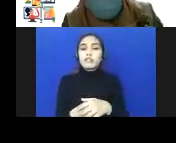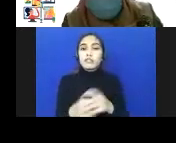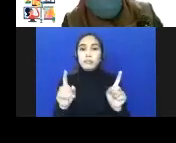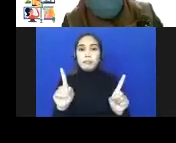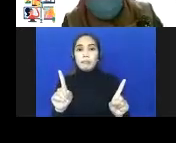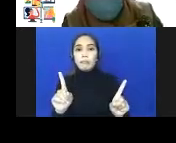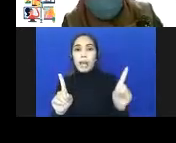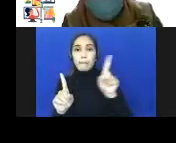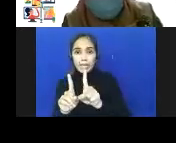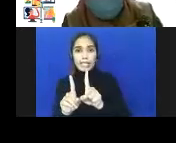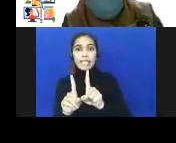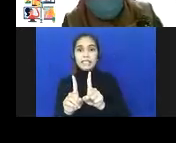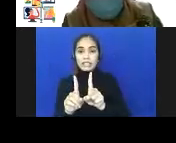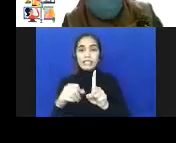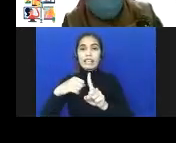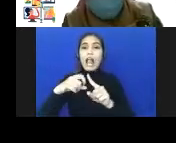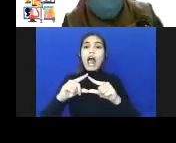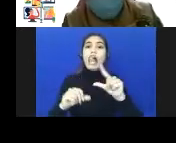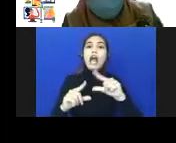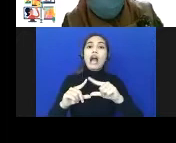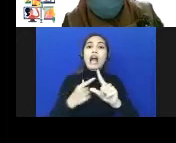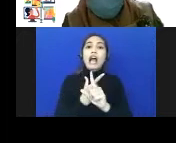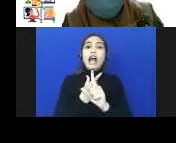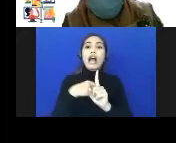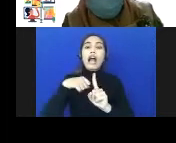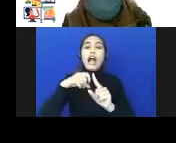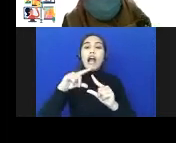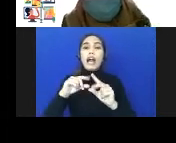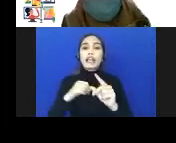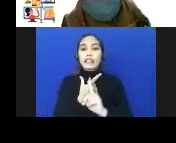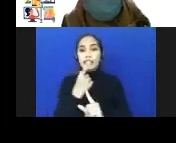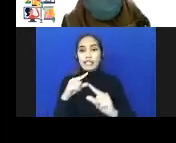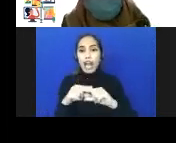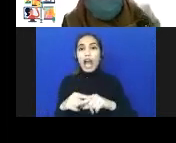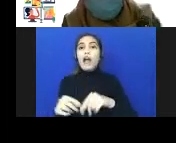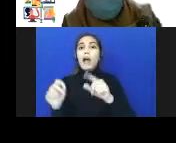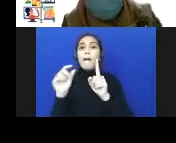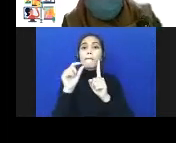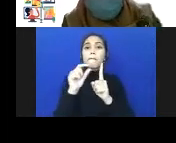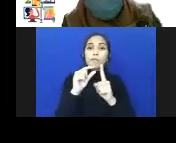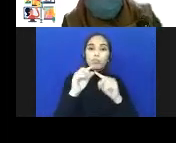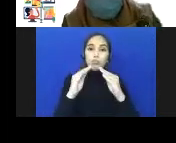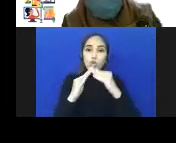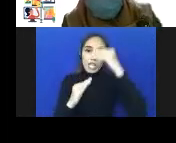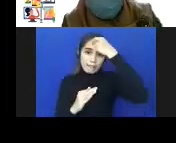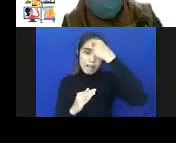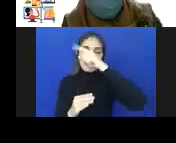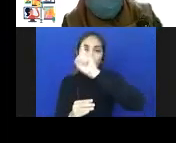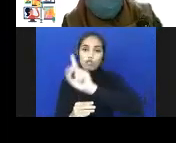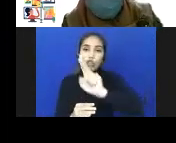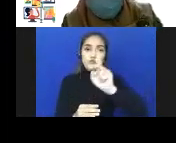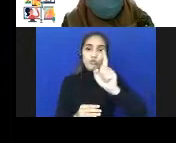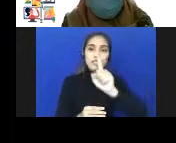pendampingan untuk kalakarya di tiap-tiap puskesmas. Kemudian ini mungkin dokumentasi saat kami melakukan kalakarya di